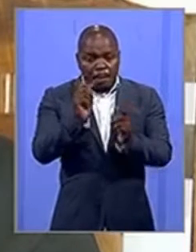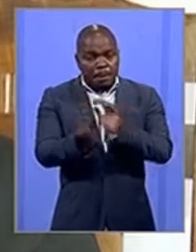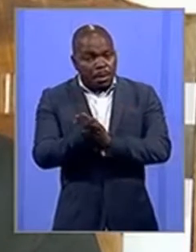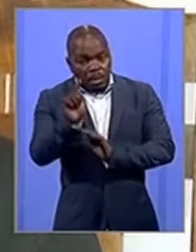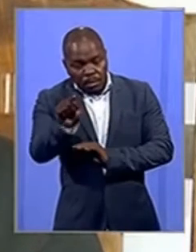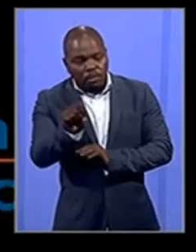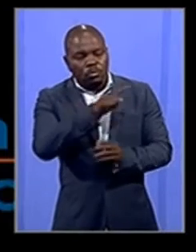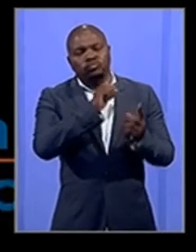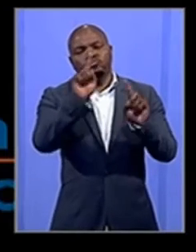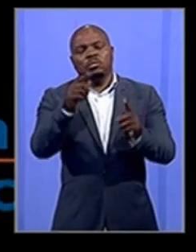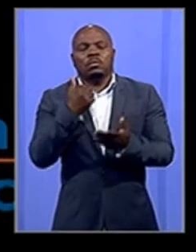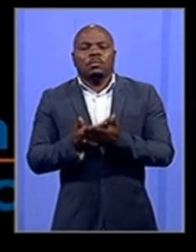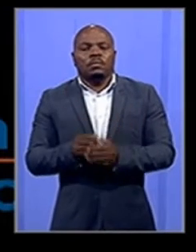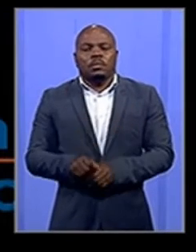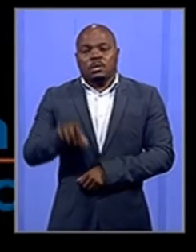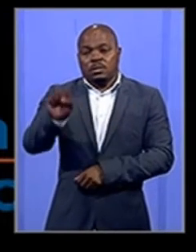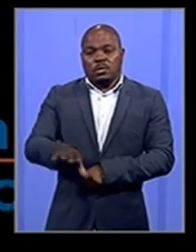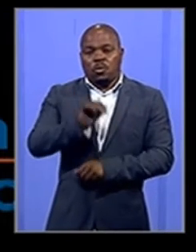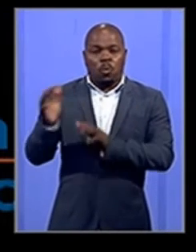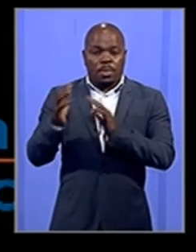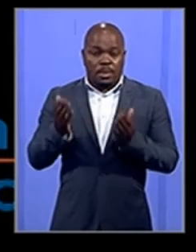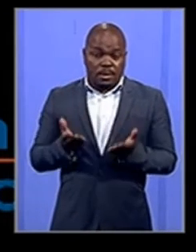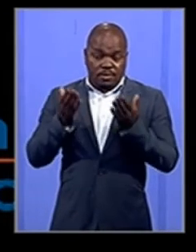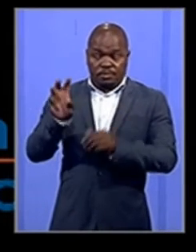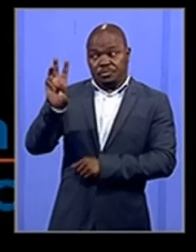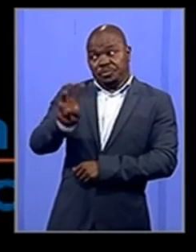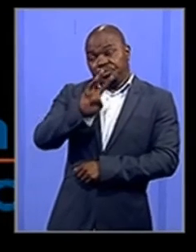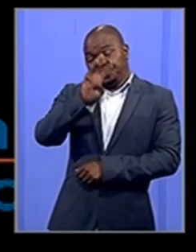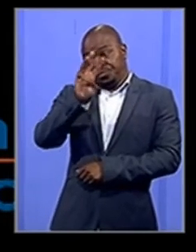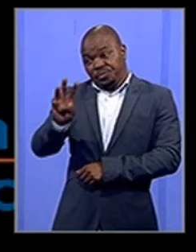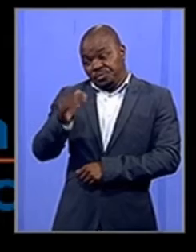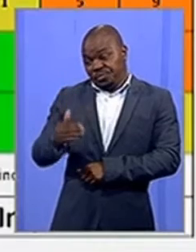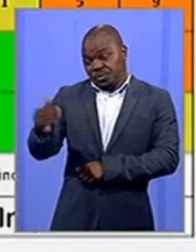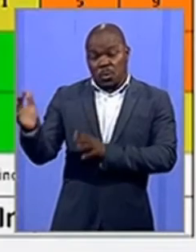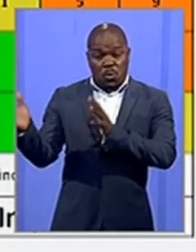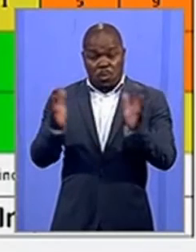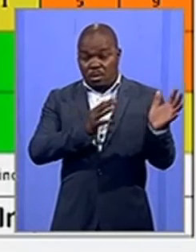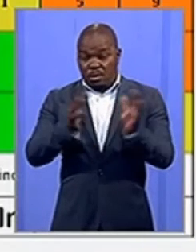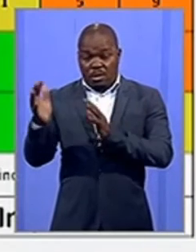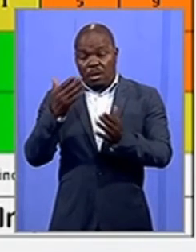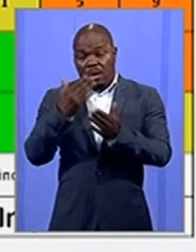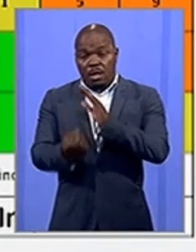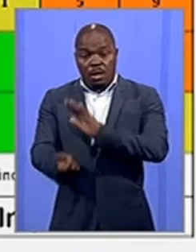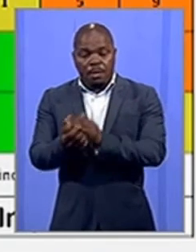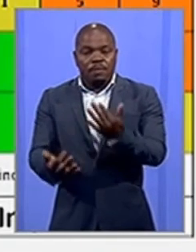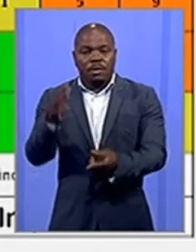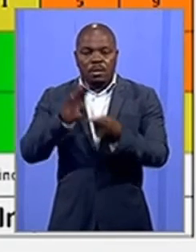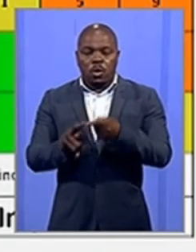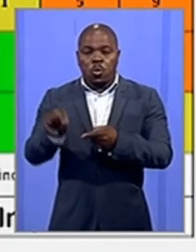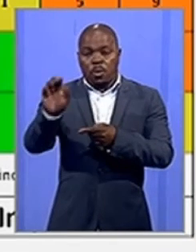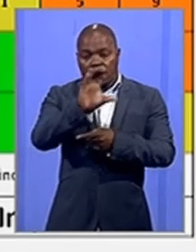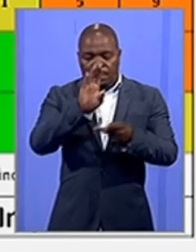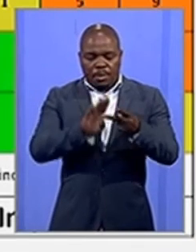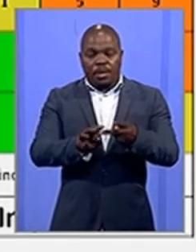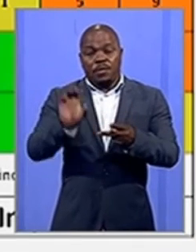e tukang teng. South African Weather Service e tsibositse ka maemo a bosa a ka bakang melelo kwa Northern Cape,